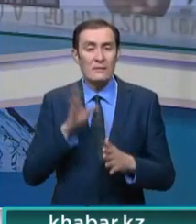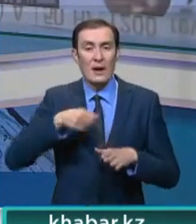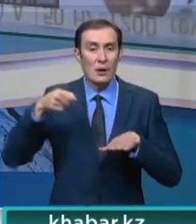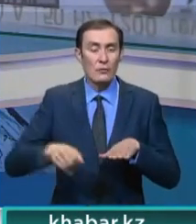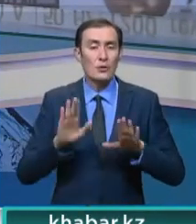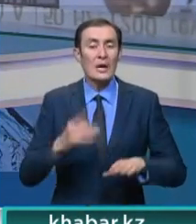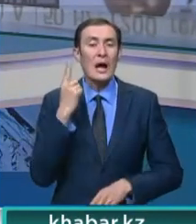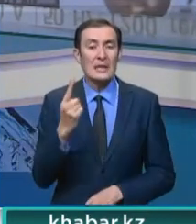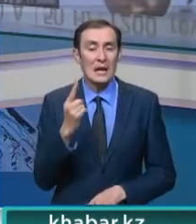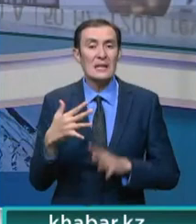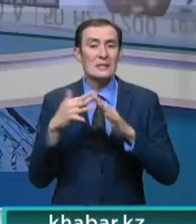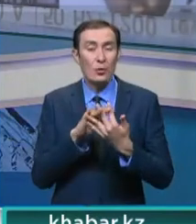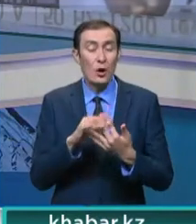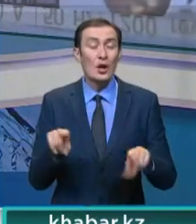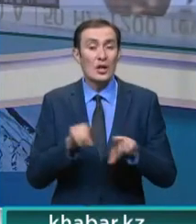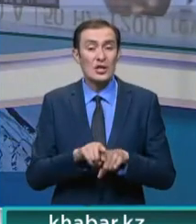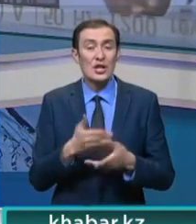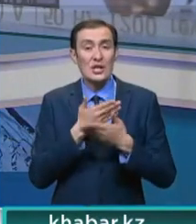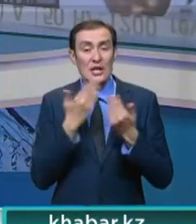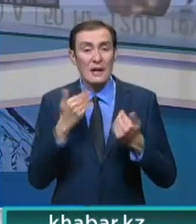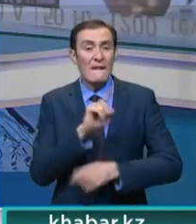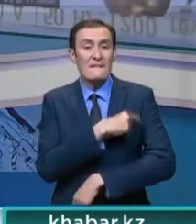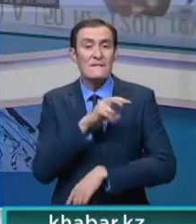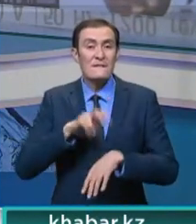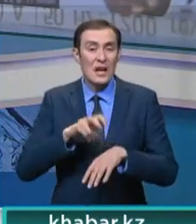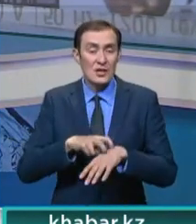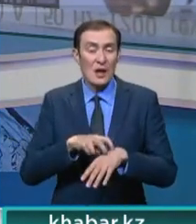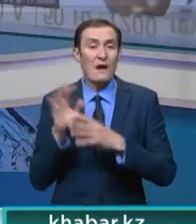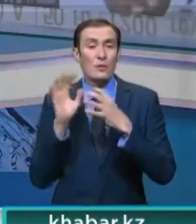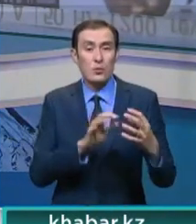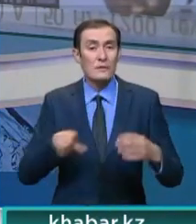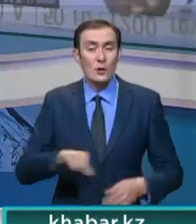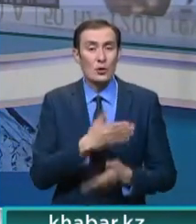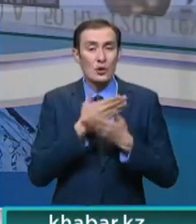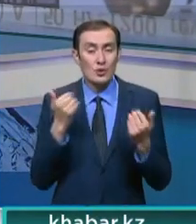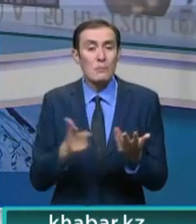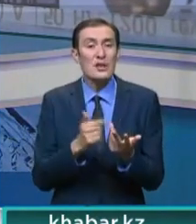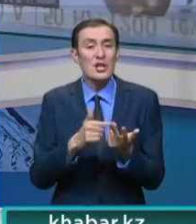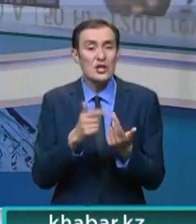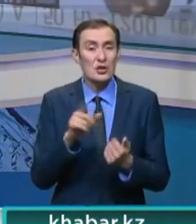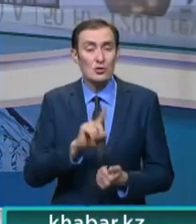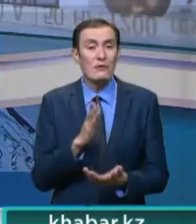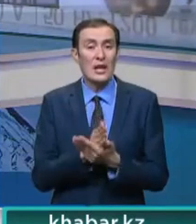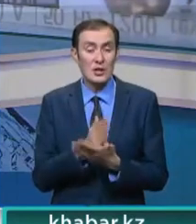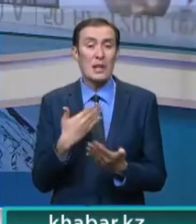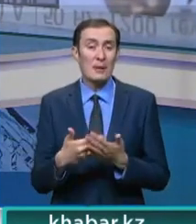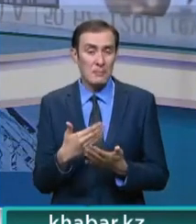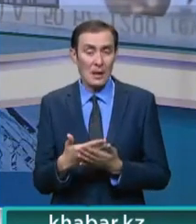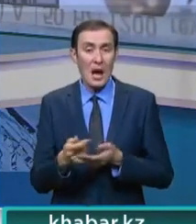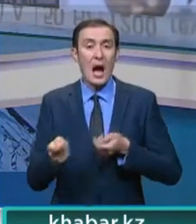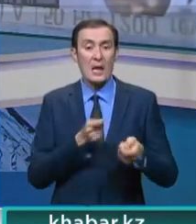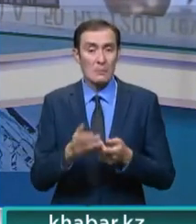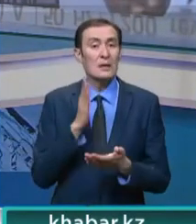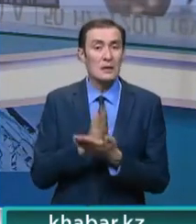водой всего одна на всех. И к тому же нет фельдшера, дорог и автобусов. Проще перечислить то, что в наличии. Ну, к примеру,